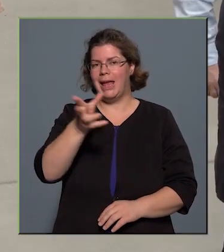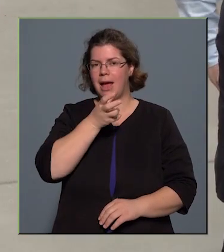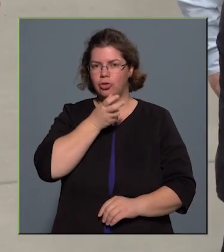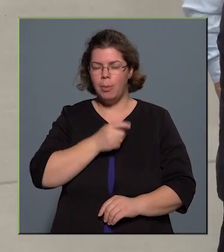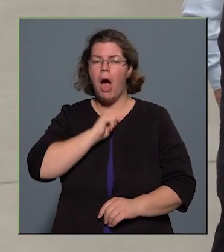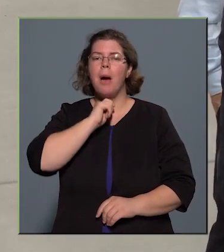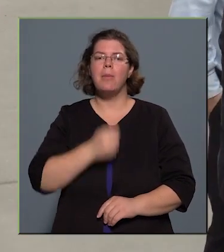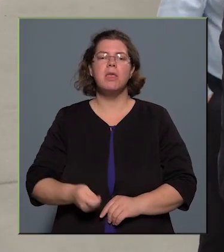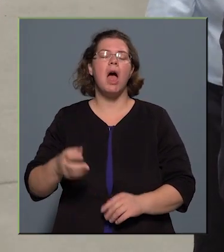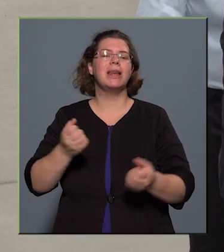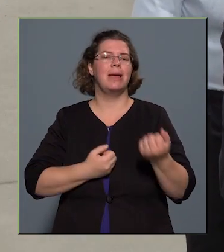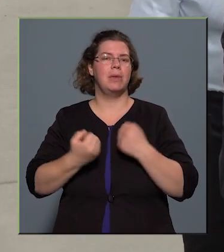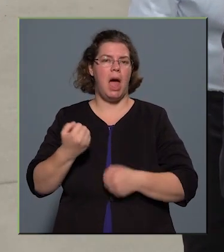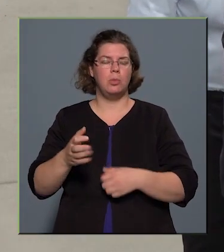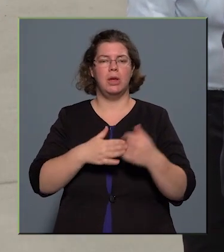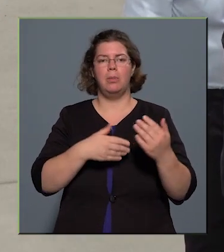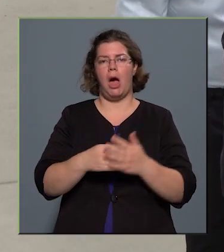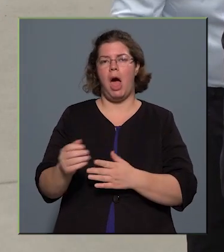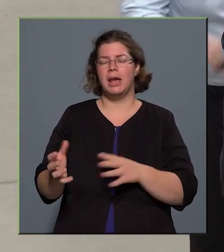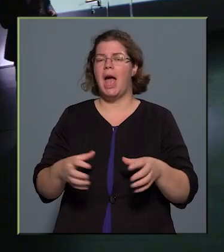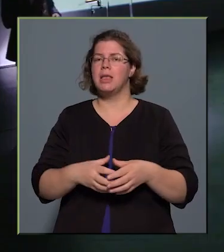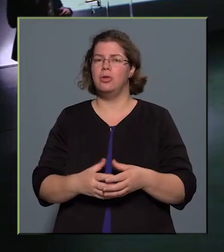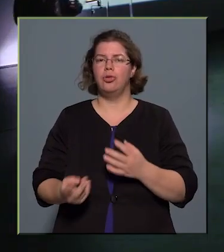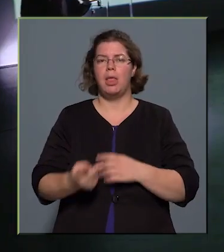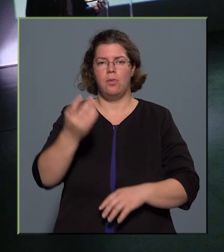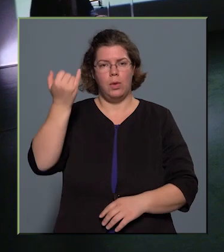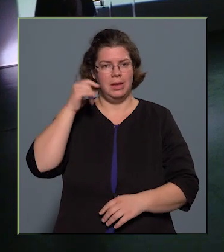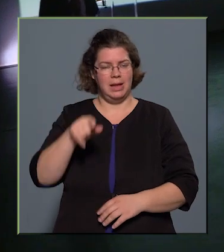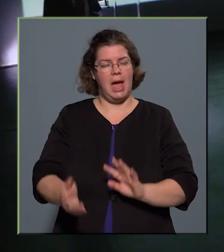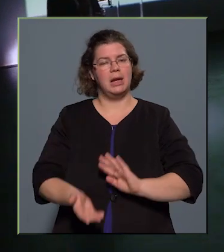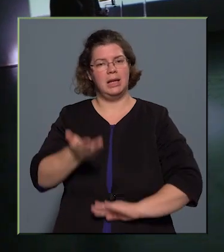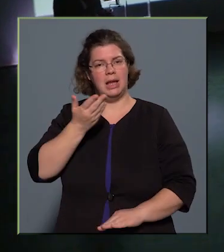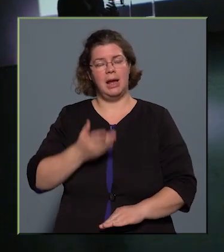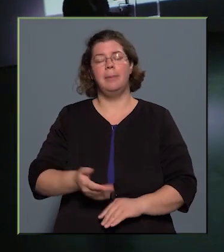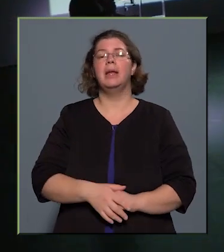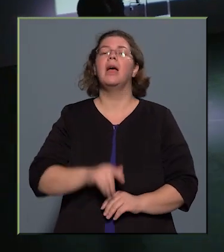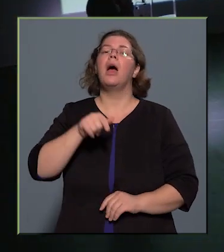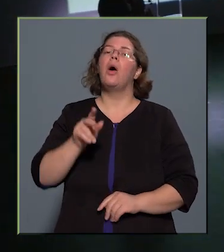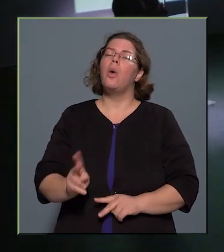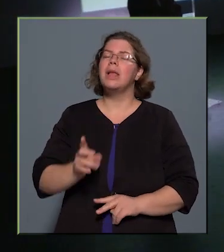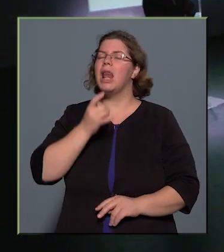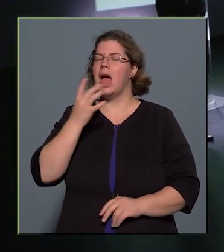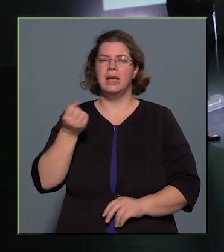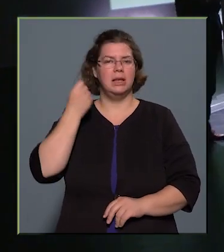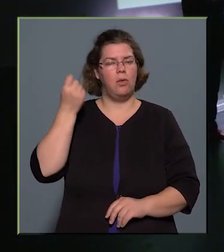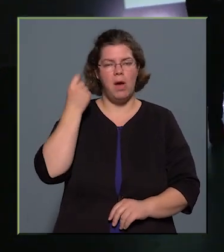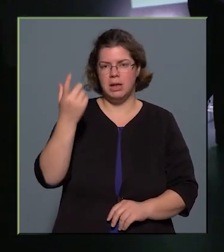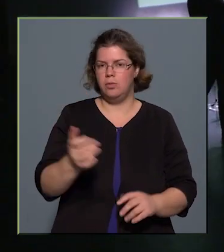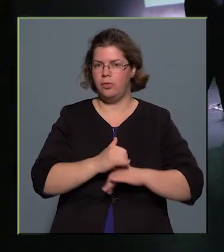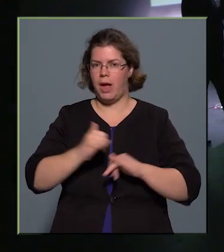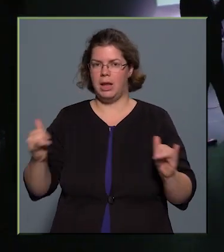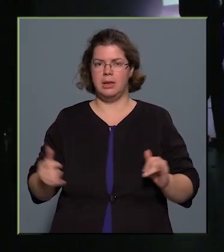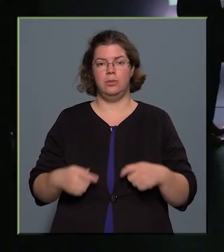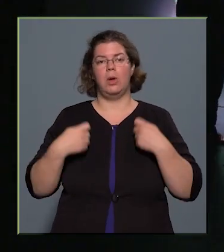Magyar Gépjárműipari Egyesület főtitkára kiemelte, hogy a rendezvény az autóipar legújabb, leginnovatívabb fejlesztéseibe